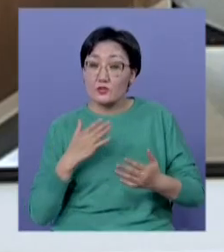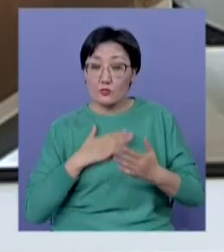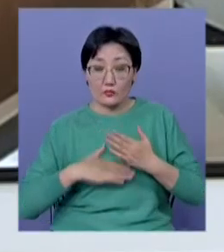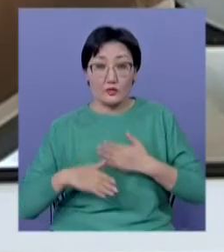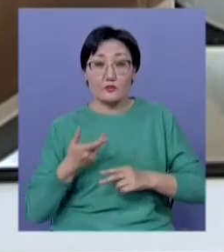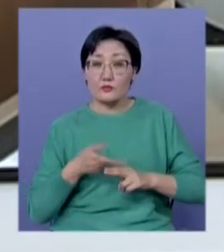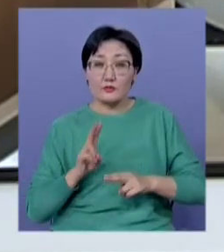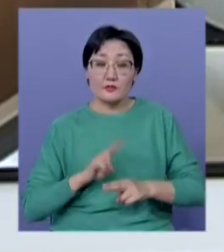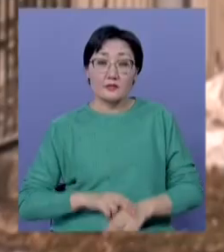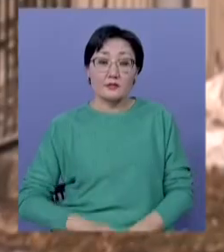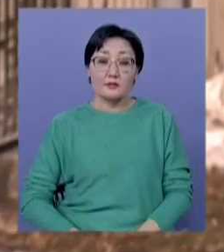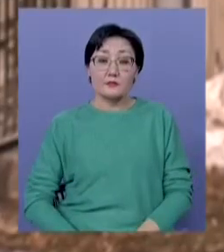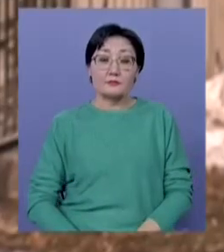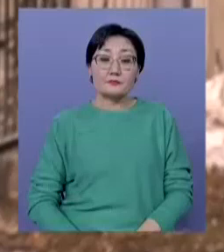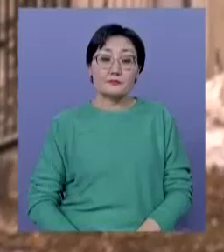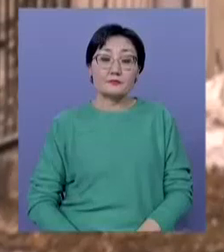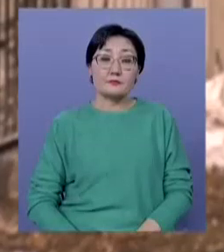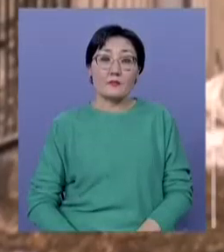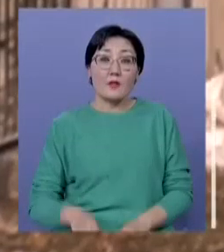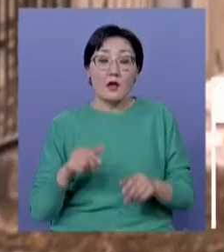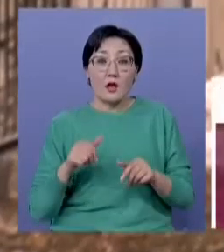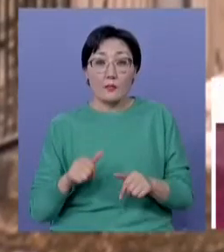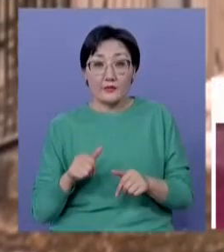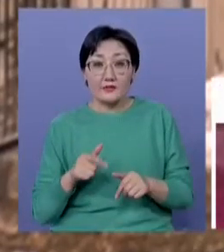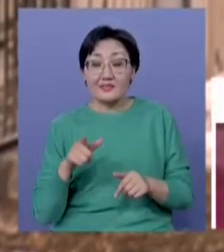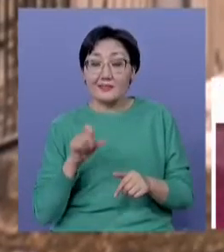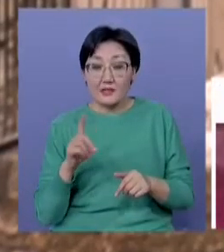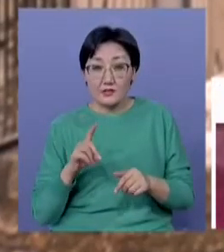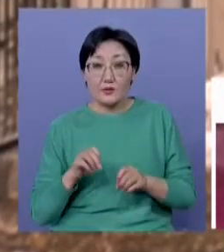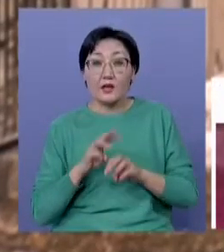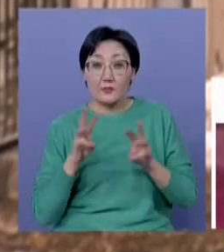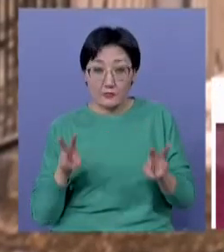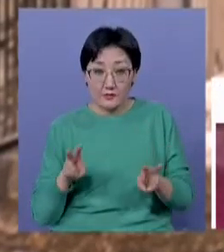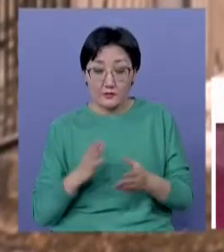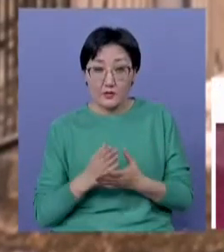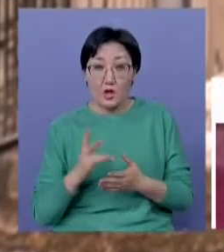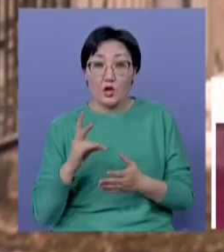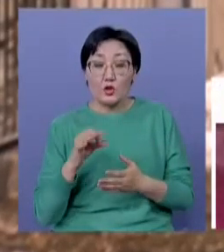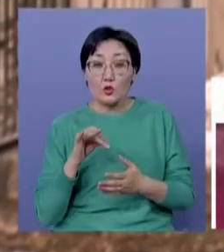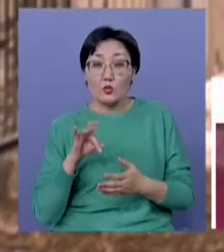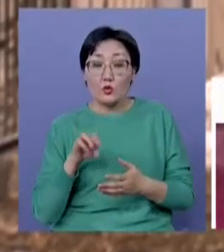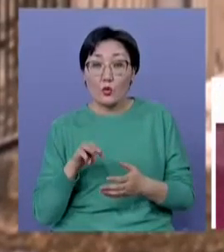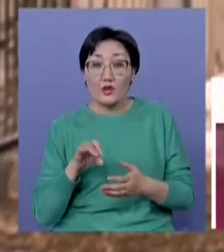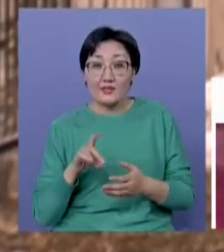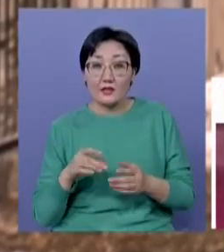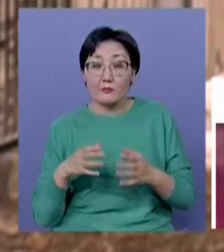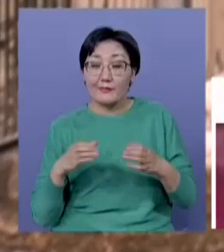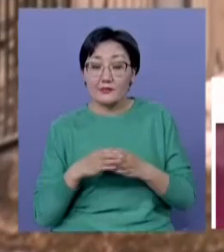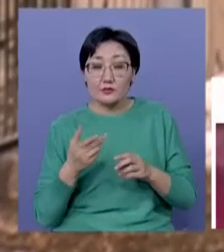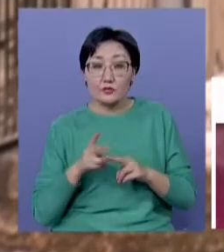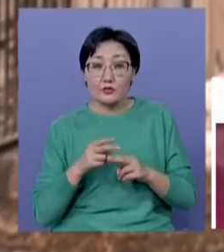қуанышында шек жоқ. Мына газ беріп жатыр. Осы Нұротан партиясына көп-көп